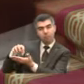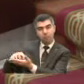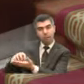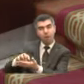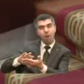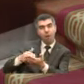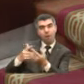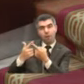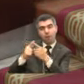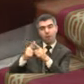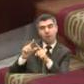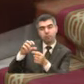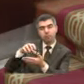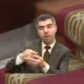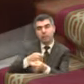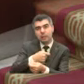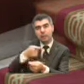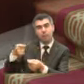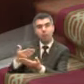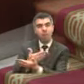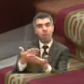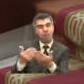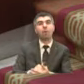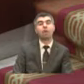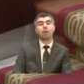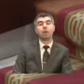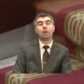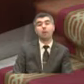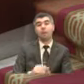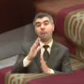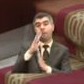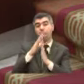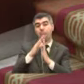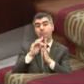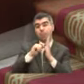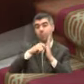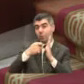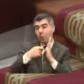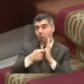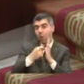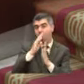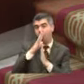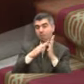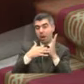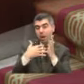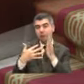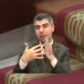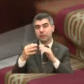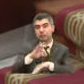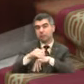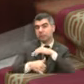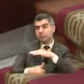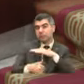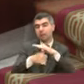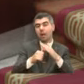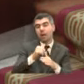احمد بوحسوسن ايت اسحاق يطرحوا. هذه مشاريع اللي دارت، لكن عندنا بالنسبه للمكتب الوطني للكهرباء والماء الصريح